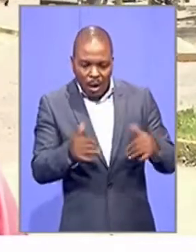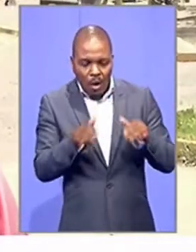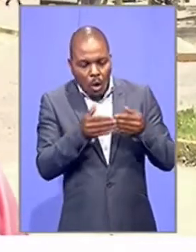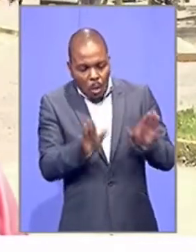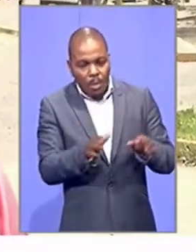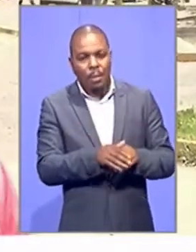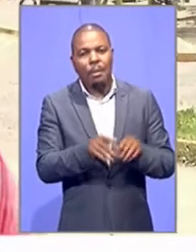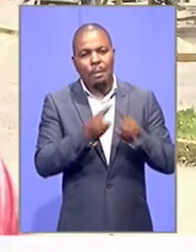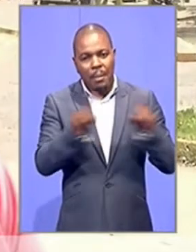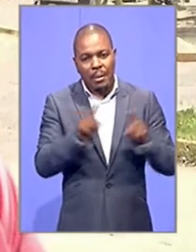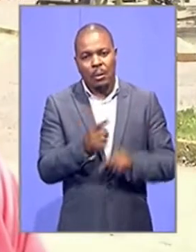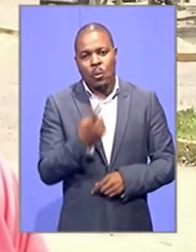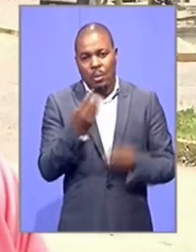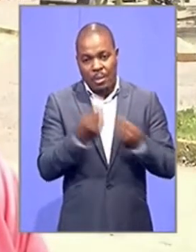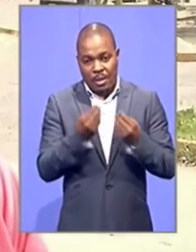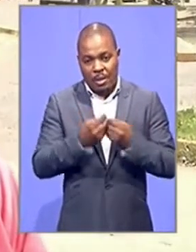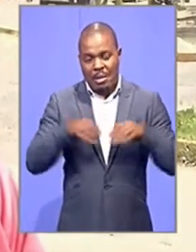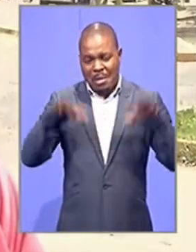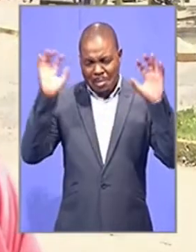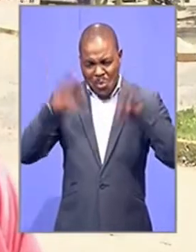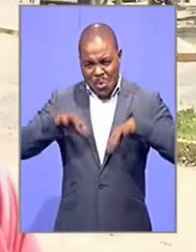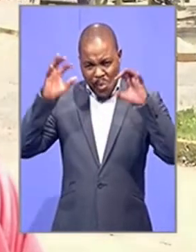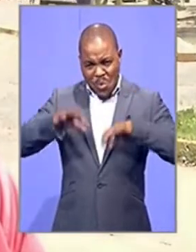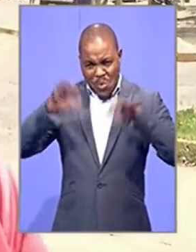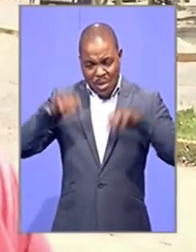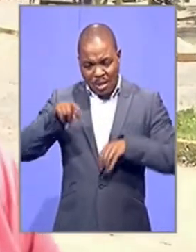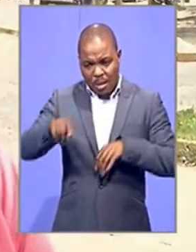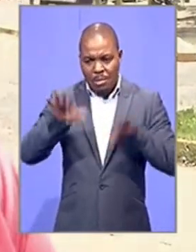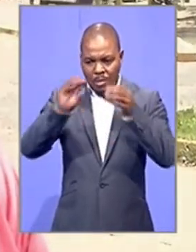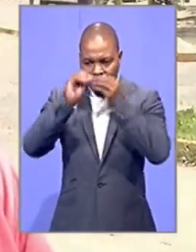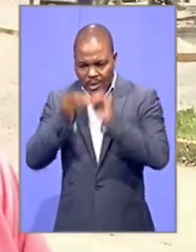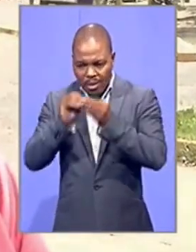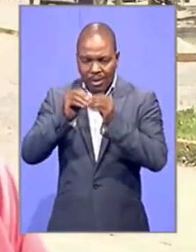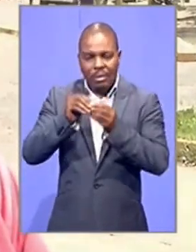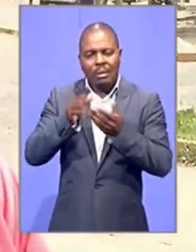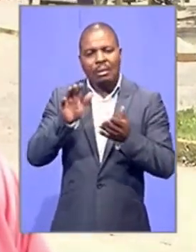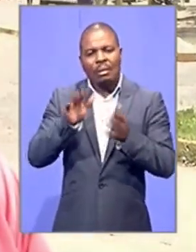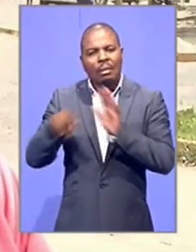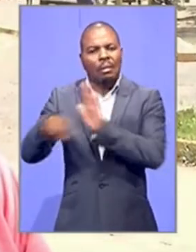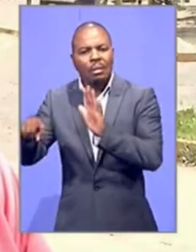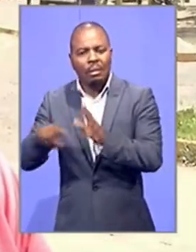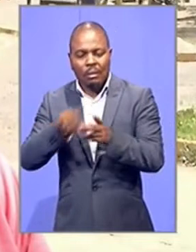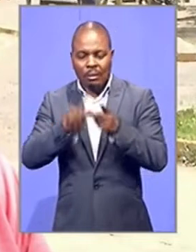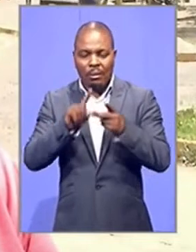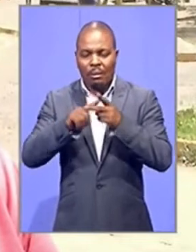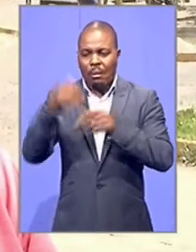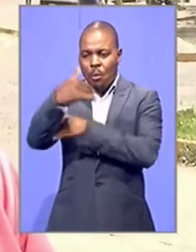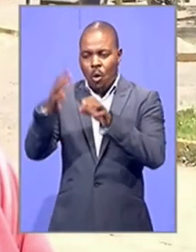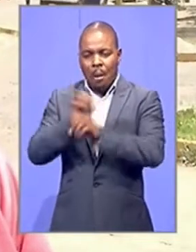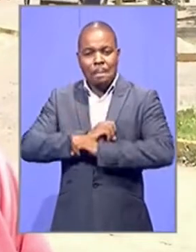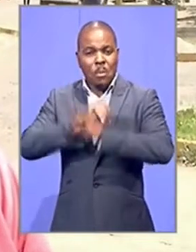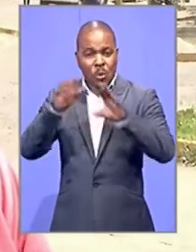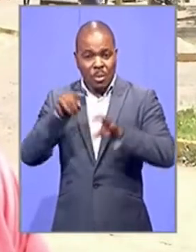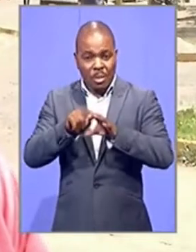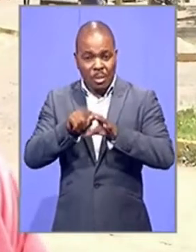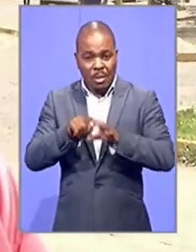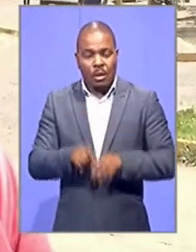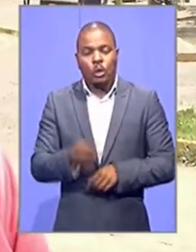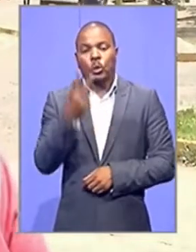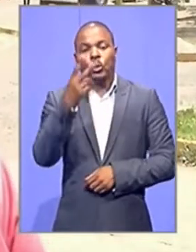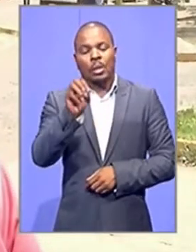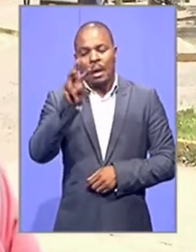le mabaka a tlhodileng gore go ne le tiego mo go baakanyeng. Hopolo gore ine le December di femene di kwetse di femene di sa tswa bula